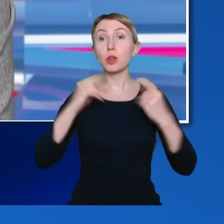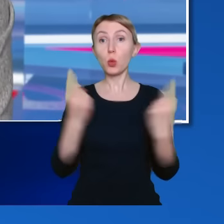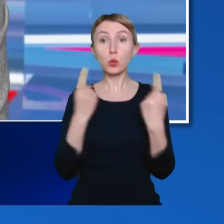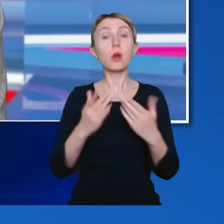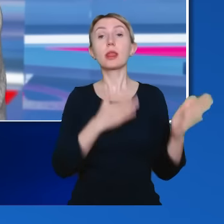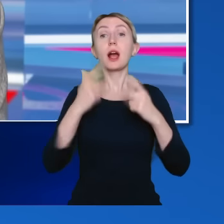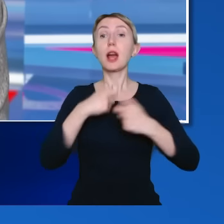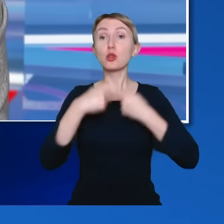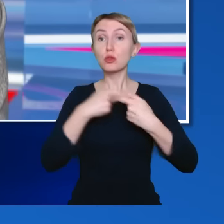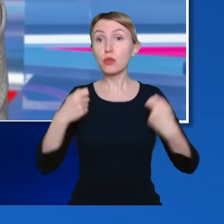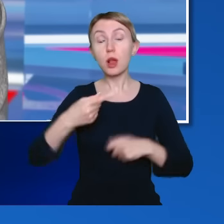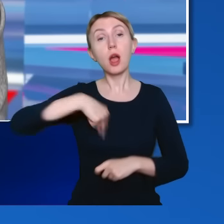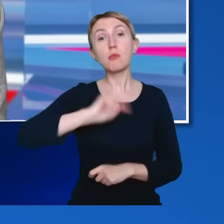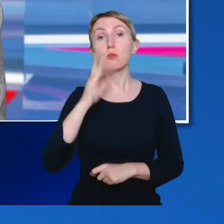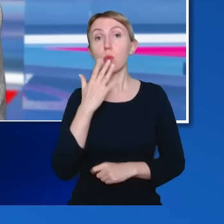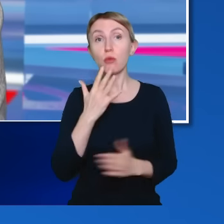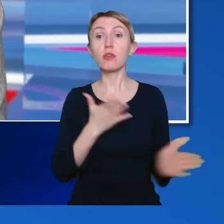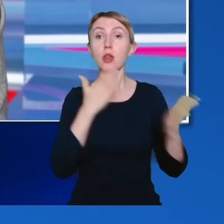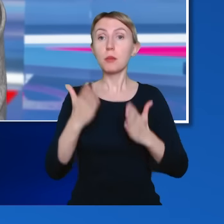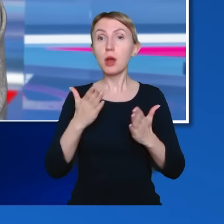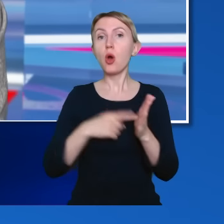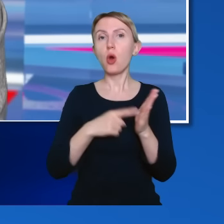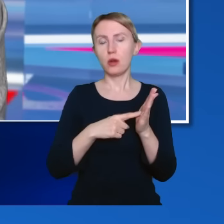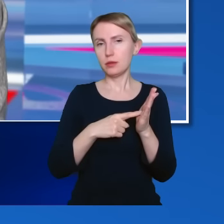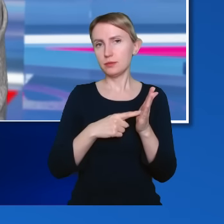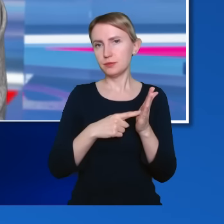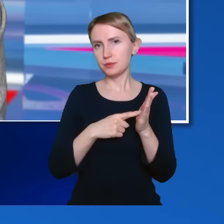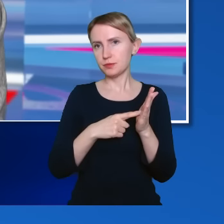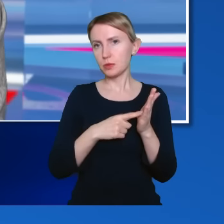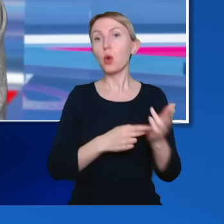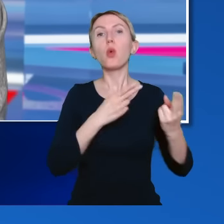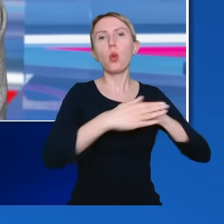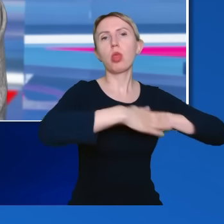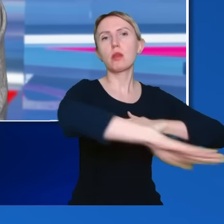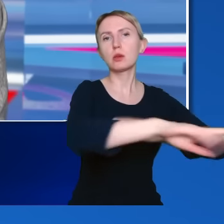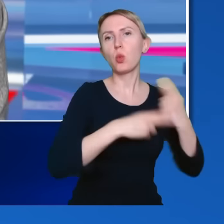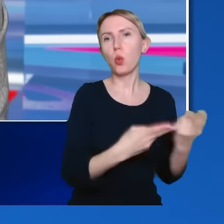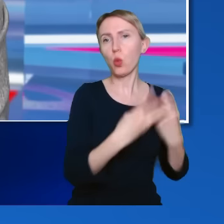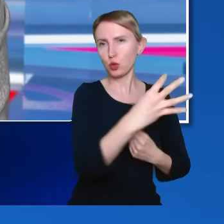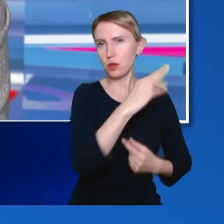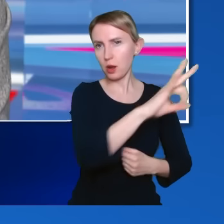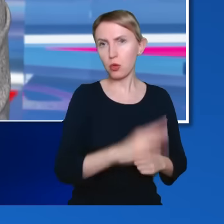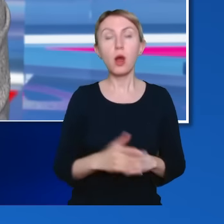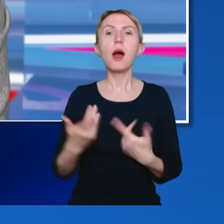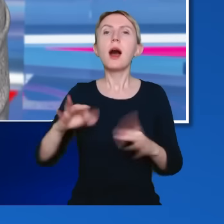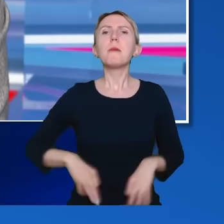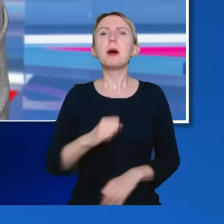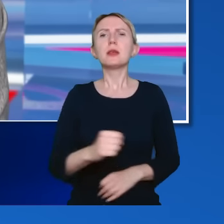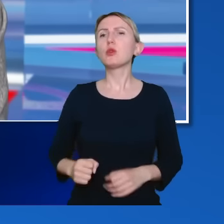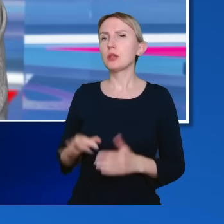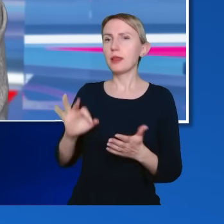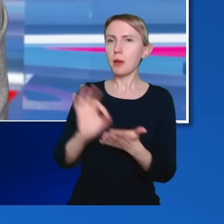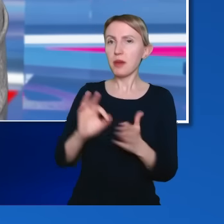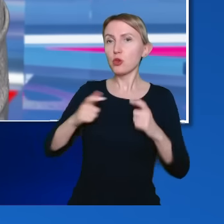o którym mówimy, to jest wprowadzenie ugórowania. Ale przepraszam, ale to panie pośle, bo na pewno nas słuchają też rolnicy. Ja bym chciała,